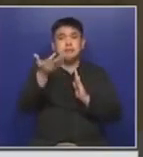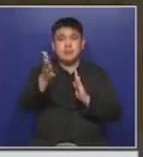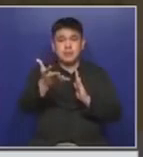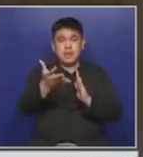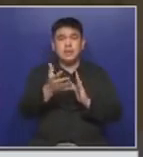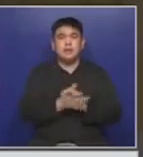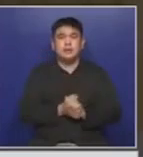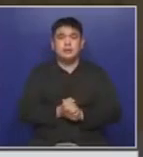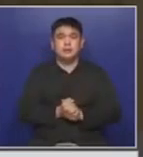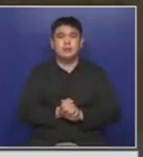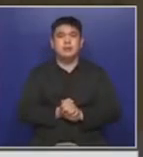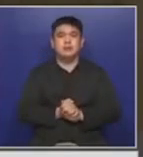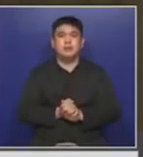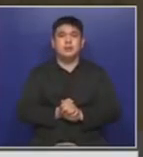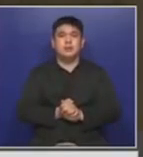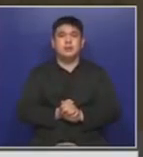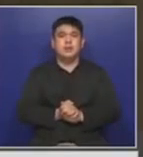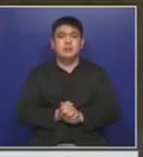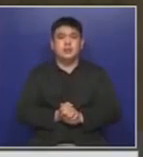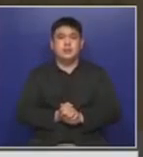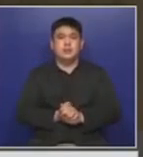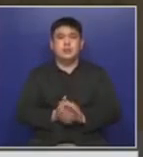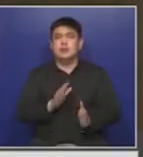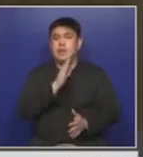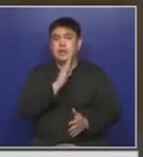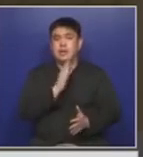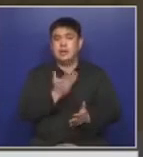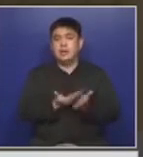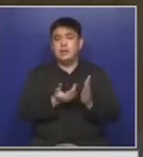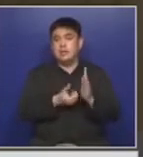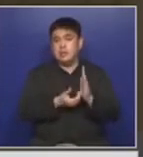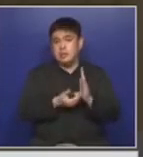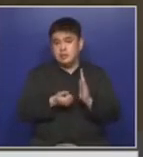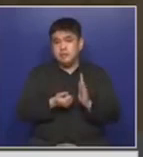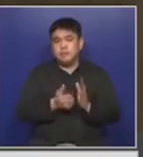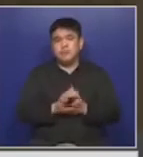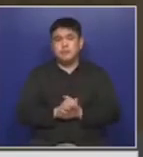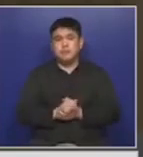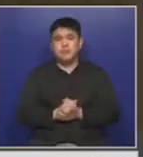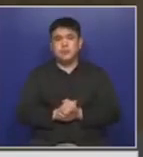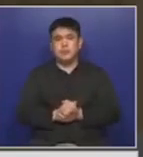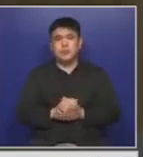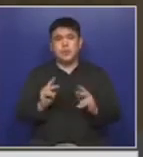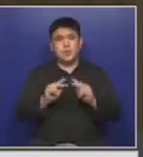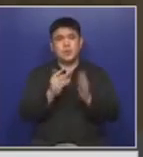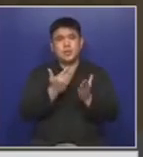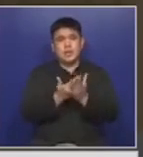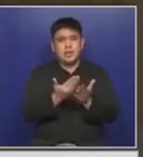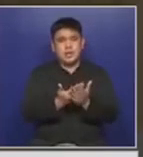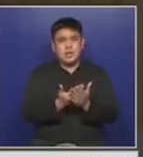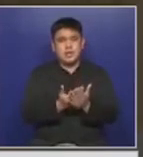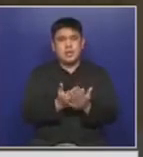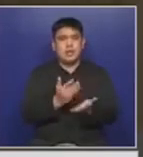งินยืมมันควรจะเป็นสินทรัพย์ของท่านเพราะท่านเนี่ยเป็นเจ้าหนี้ถ้าอยู่ๆทางคลังเขาไม่คืนเนี่ยกลายเป็นรายได้แผ่น